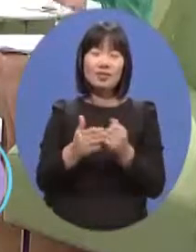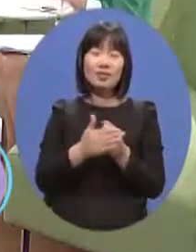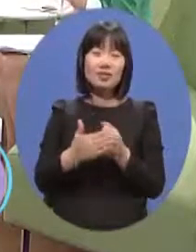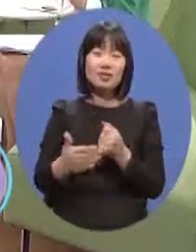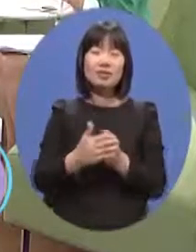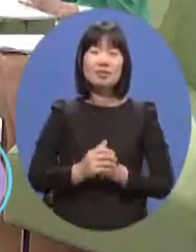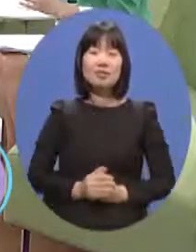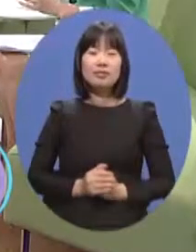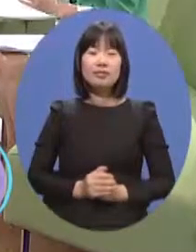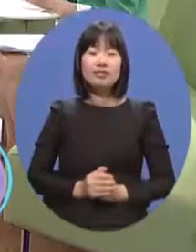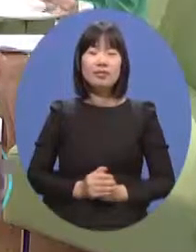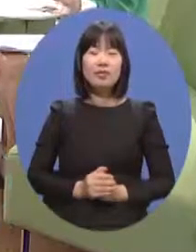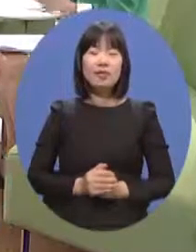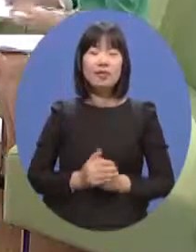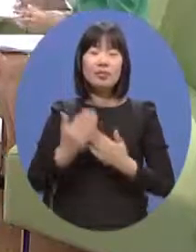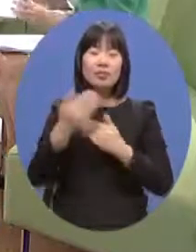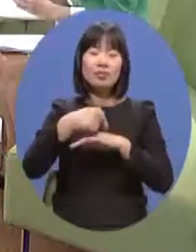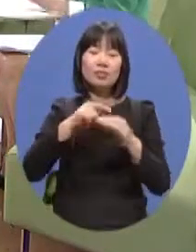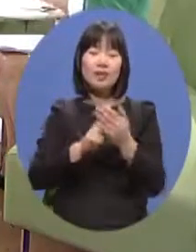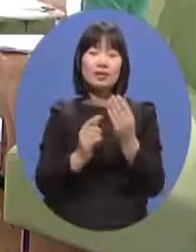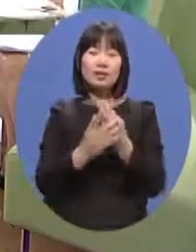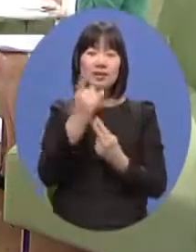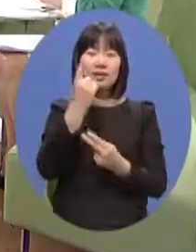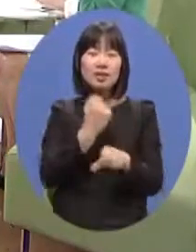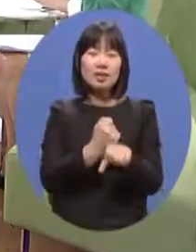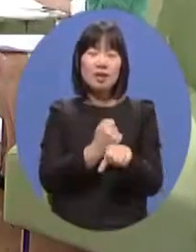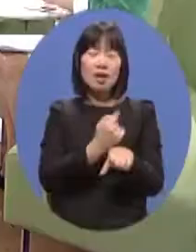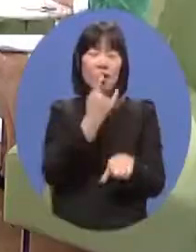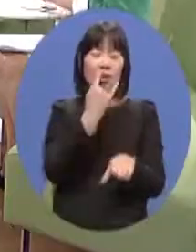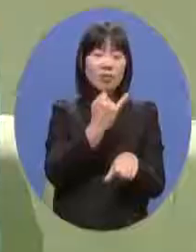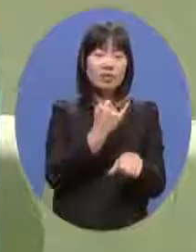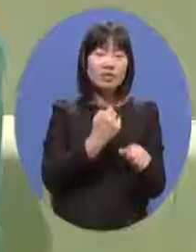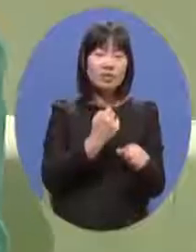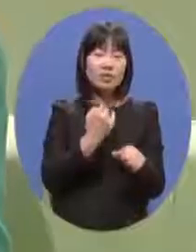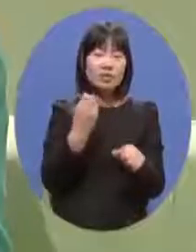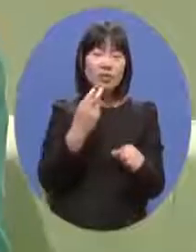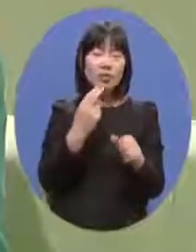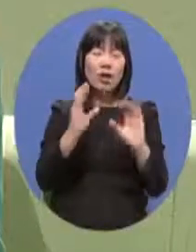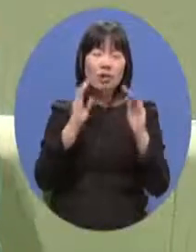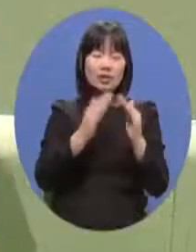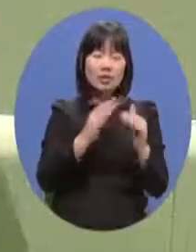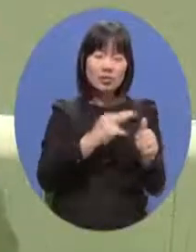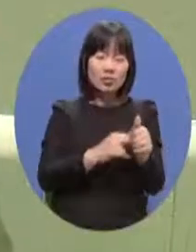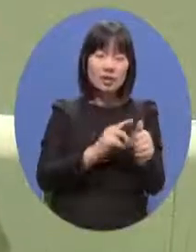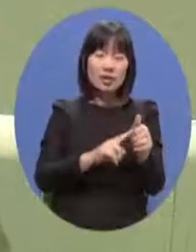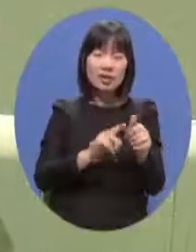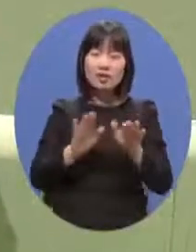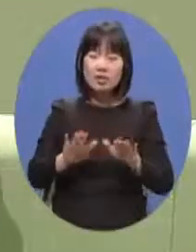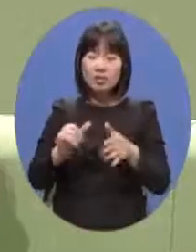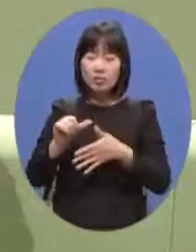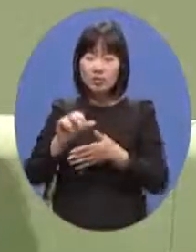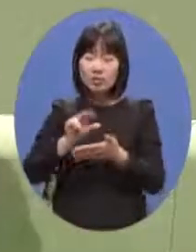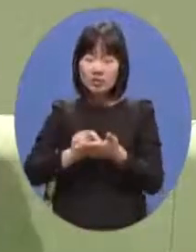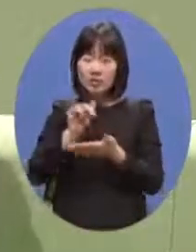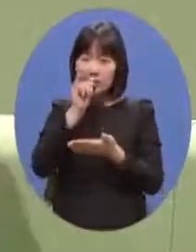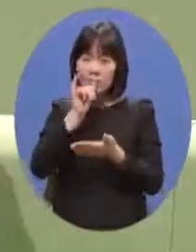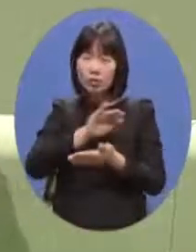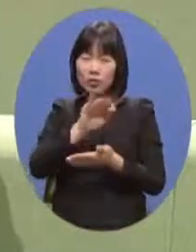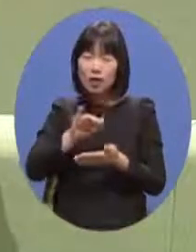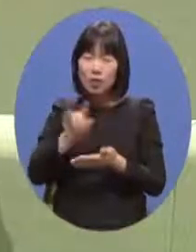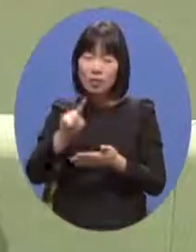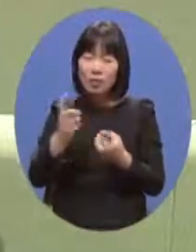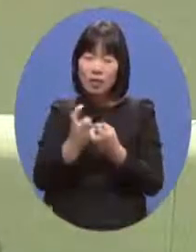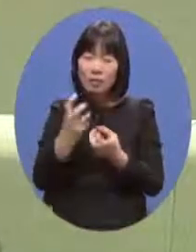그러니까 그 일심동체로 이 어린이집 교사와 어머님이 얘가 지금 동현이가 이런 문제가 있어요. 그럼 우리가